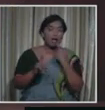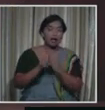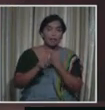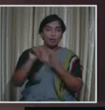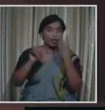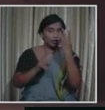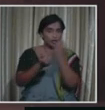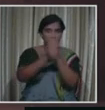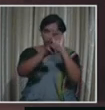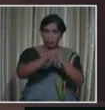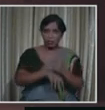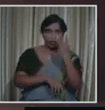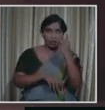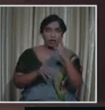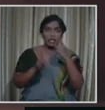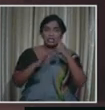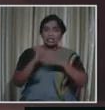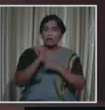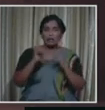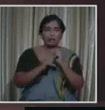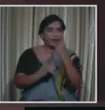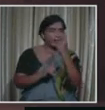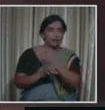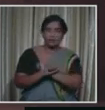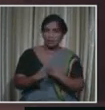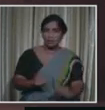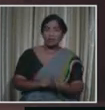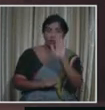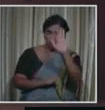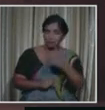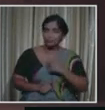kata itu berarti apa? Eka samaj ke kata ini? Hebat garun iyo jaga tanah itu apa dana?